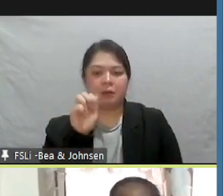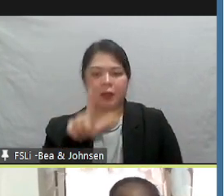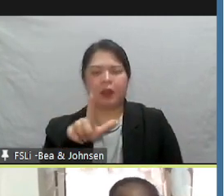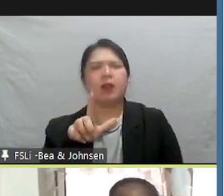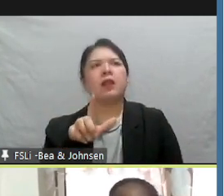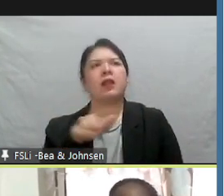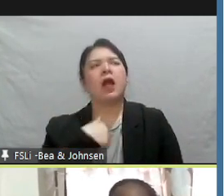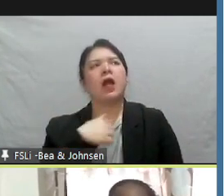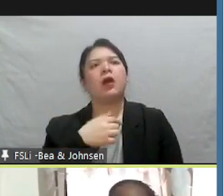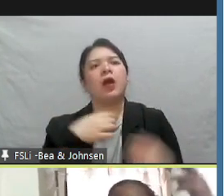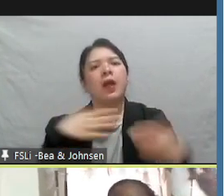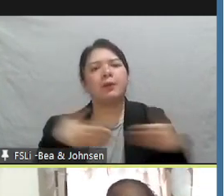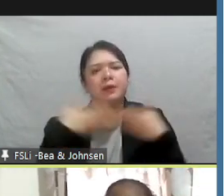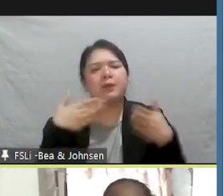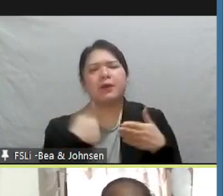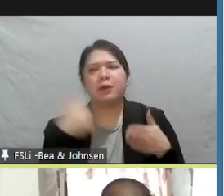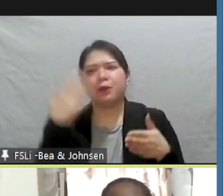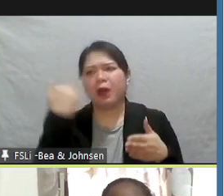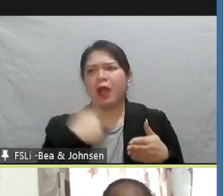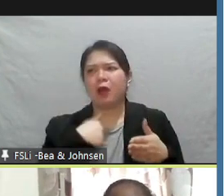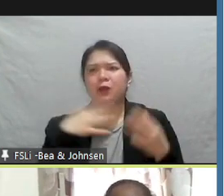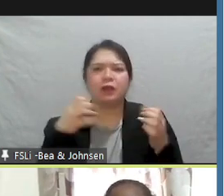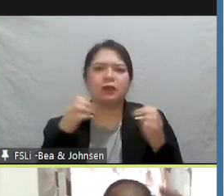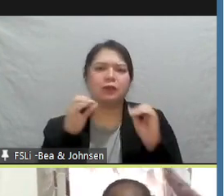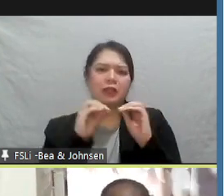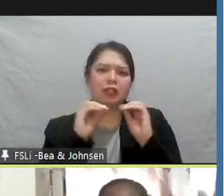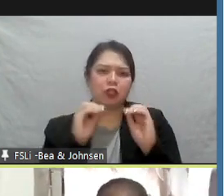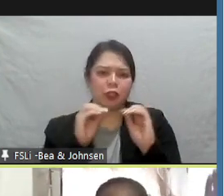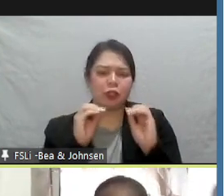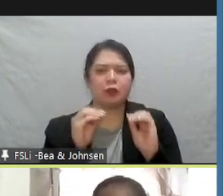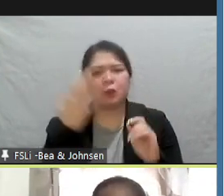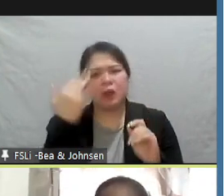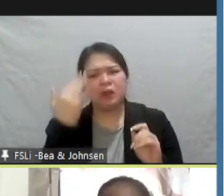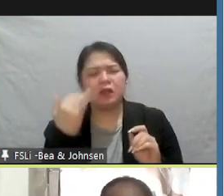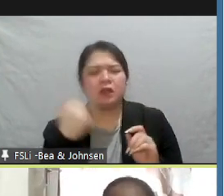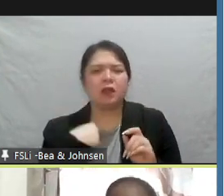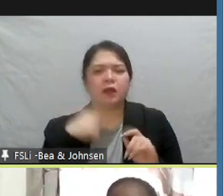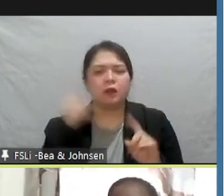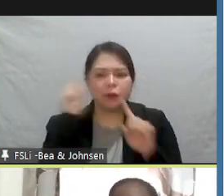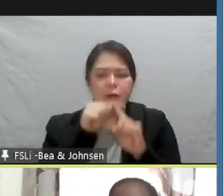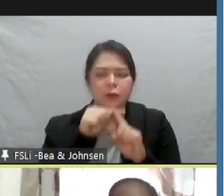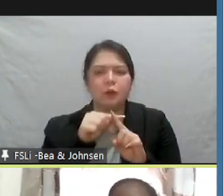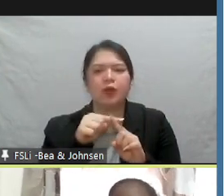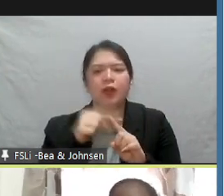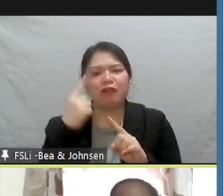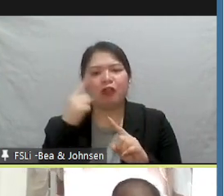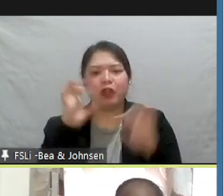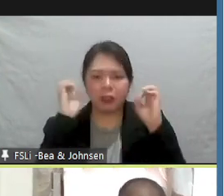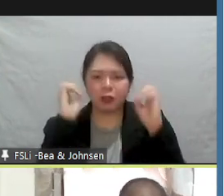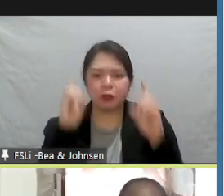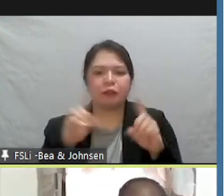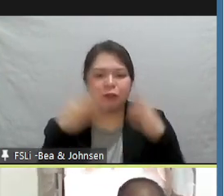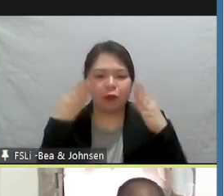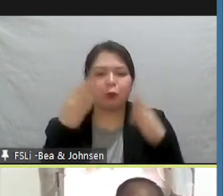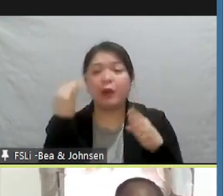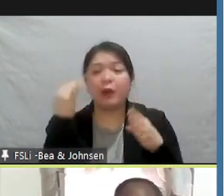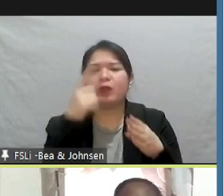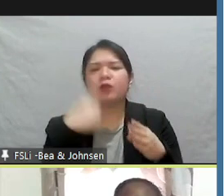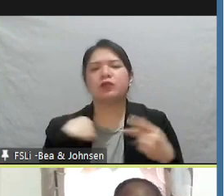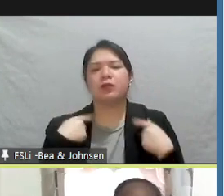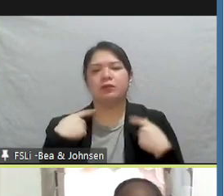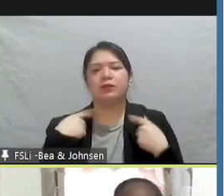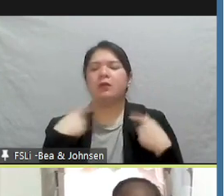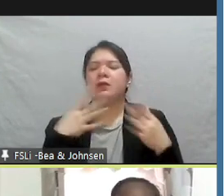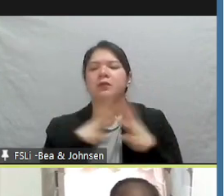bakit gusto mong maging guro at bakit ano ba ang layunin mo bilang educator. Kasi napakalaking